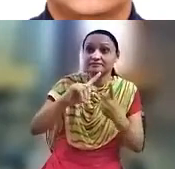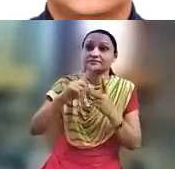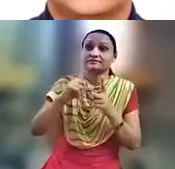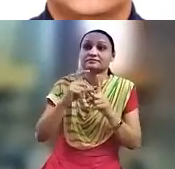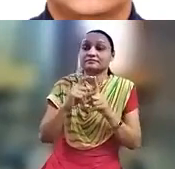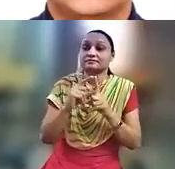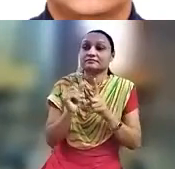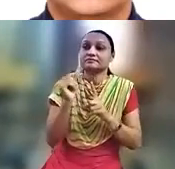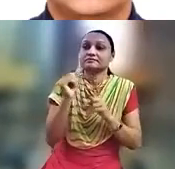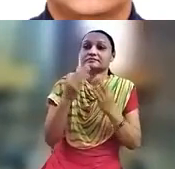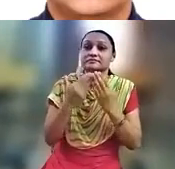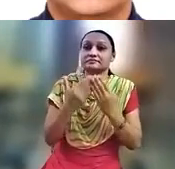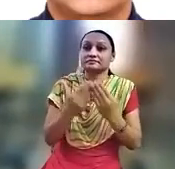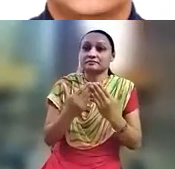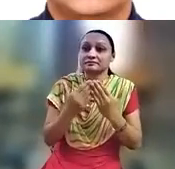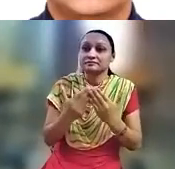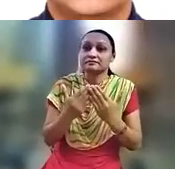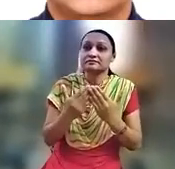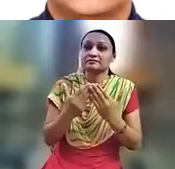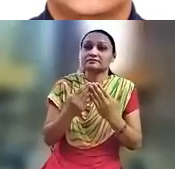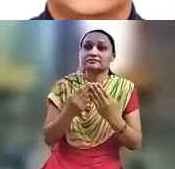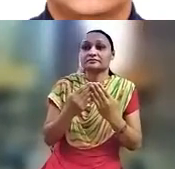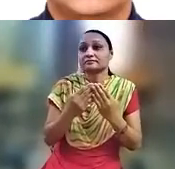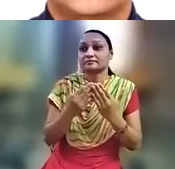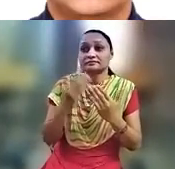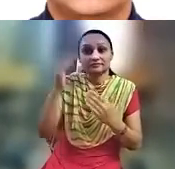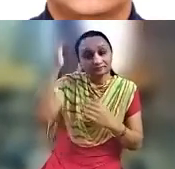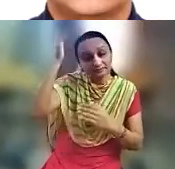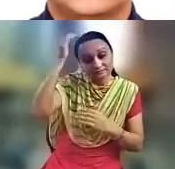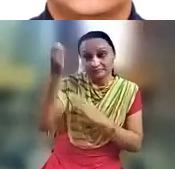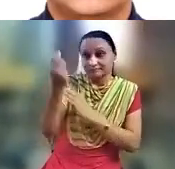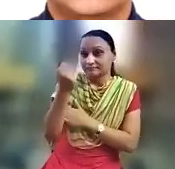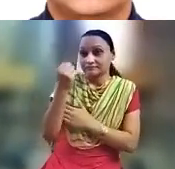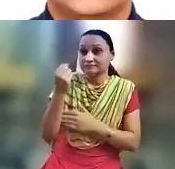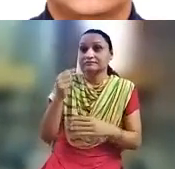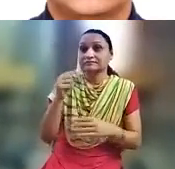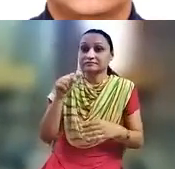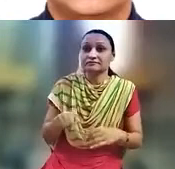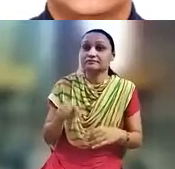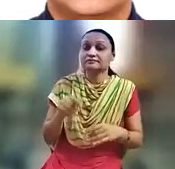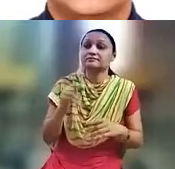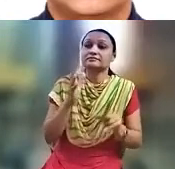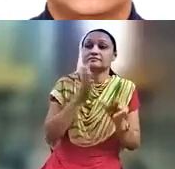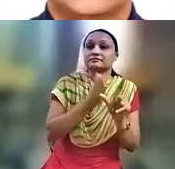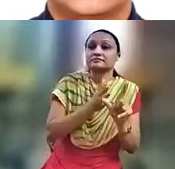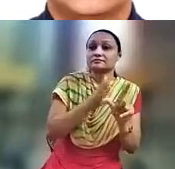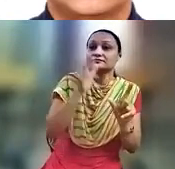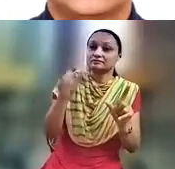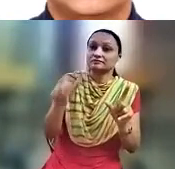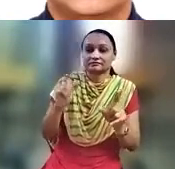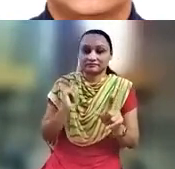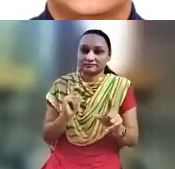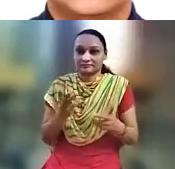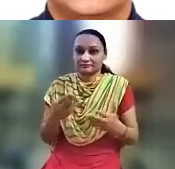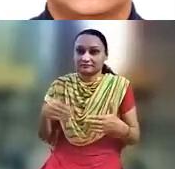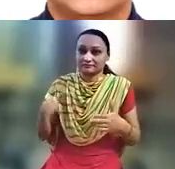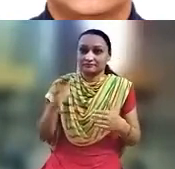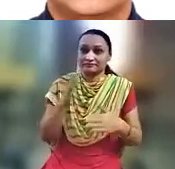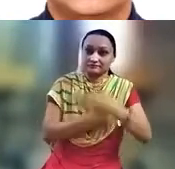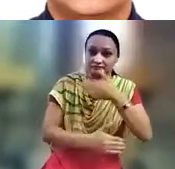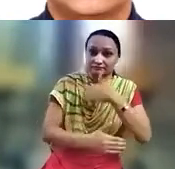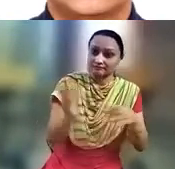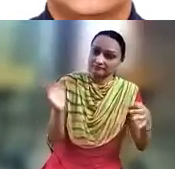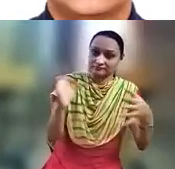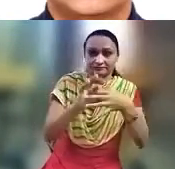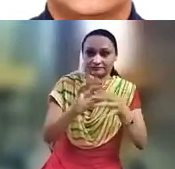लग ही गया है कि मैं साइकियाट्रिस्ट हूँ, तो मैं मेंटल हेल्थ की फील्ड में काम करती हूँ और इंटेलेक्चुअली डिसेबल्ड बच्चों के साथ भी जुड़ी हुई